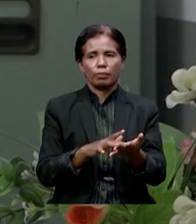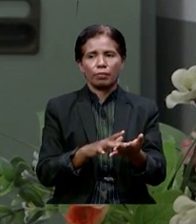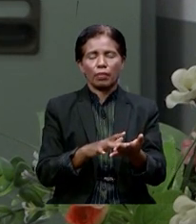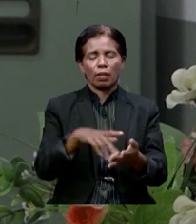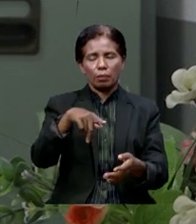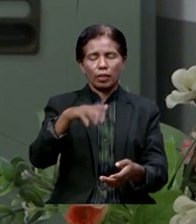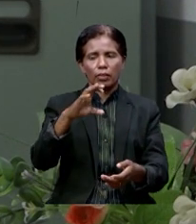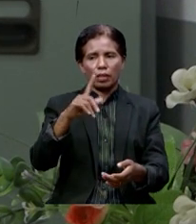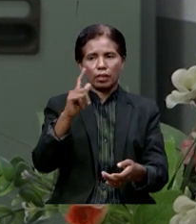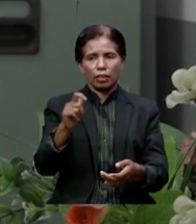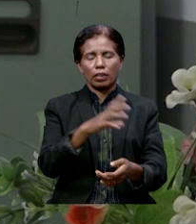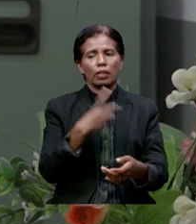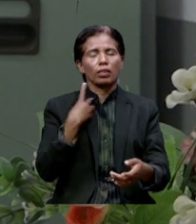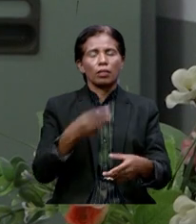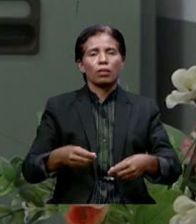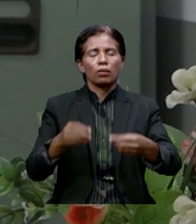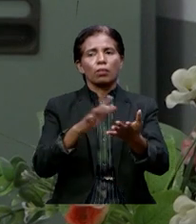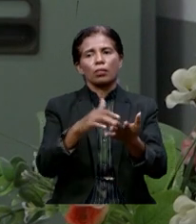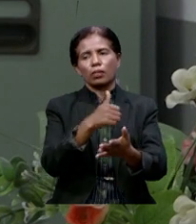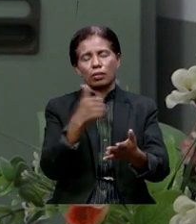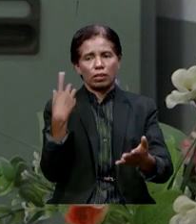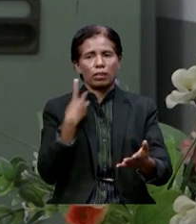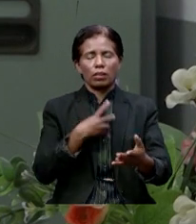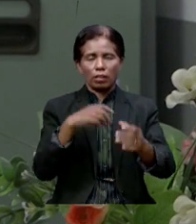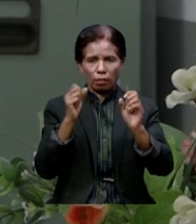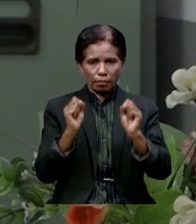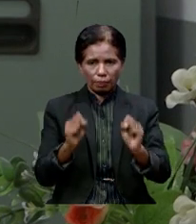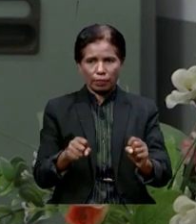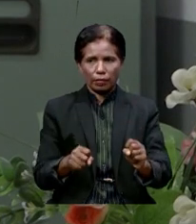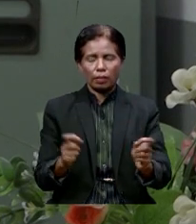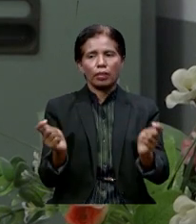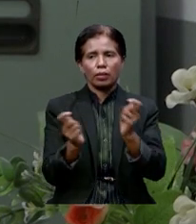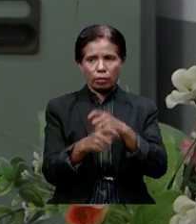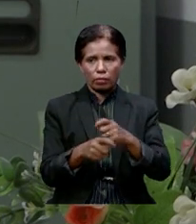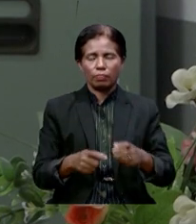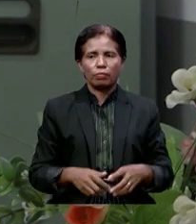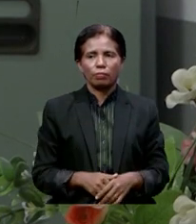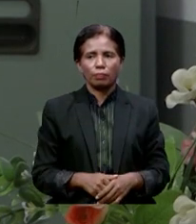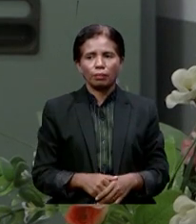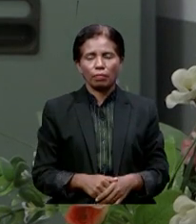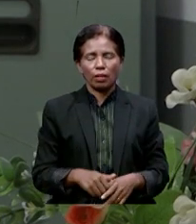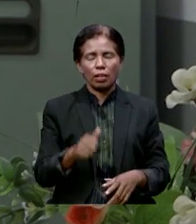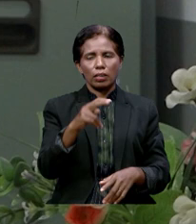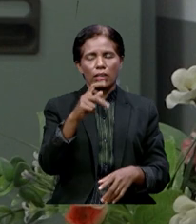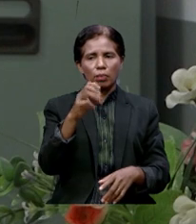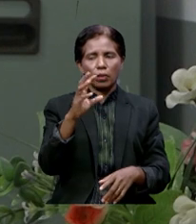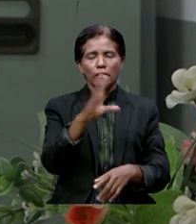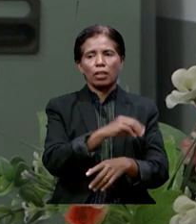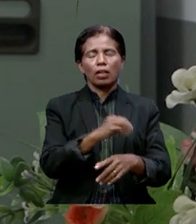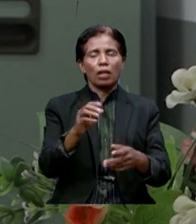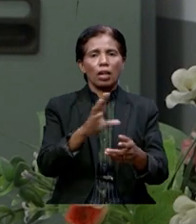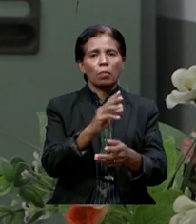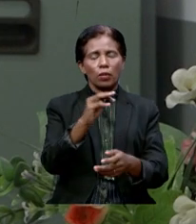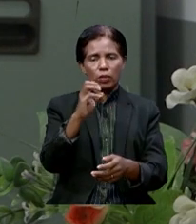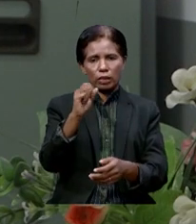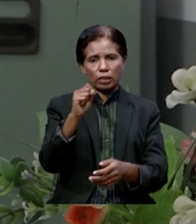paracetamol iha ita bele pari ai moruk seluk ita bele troka antibiotik kita ini memang amoxicillin lah iya kita beli